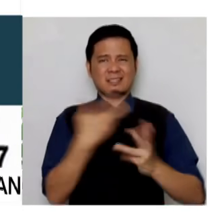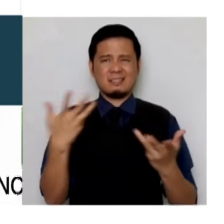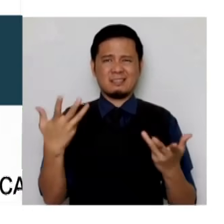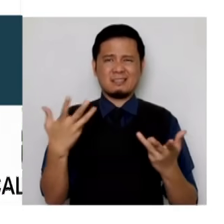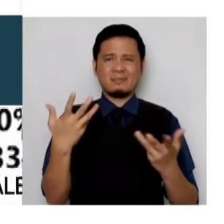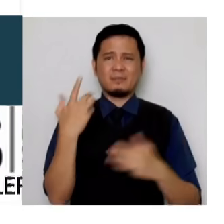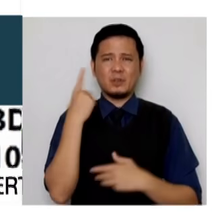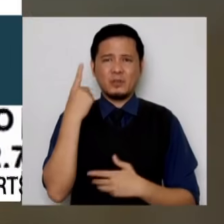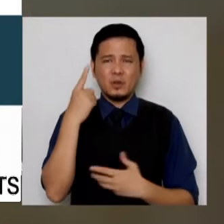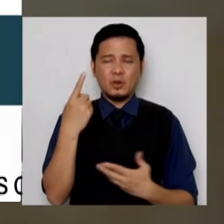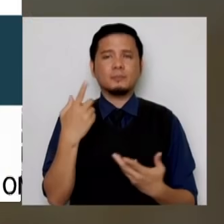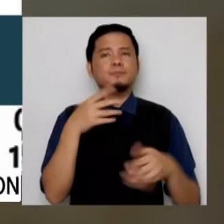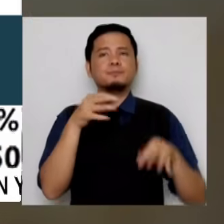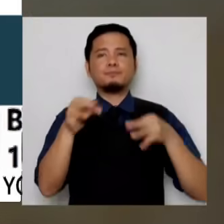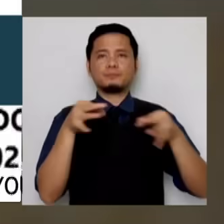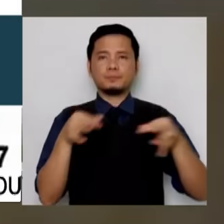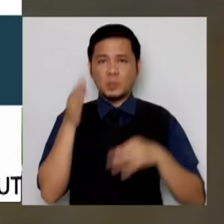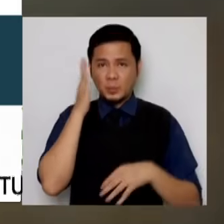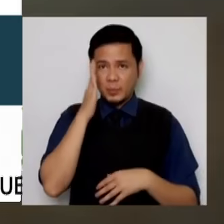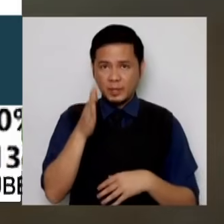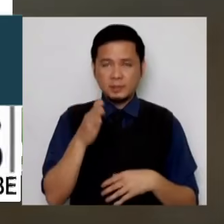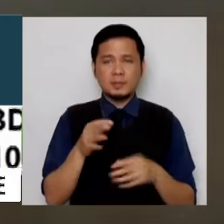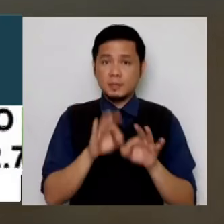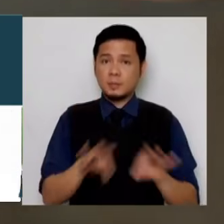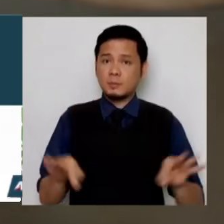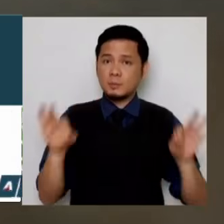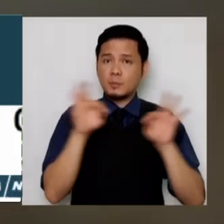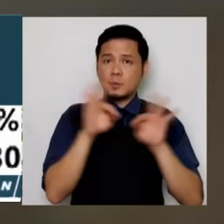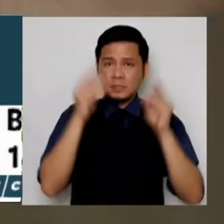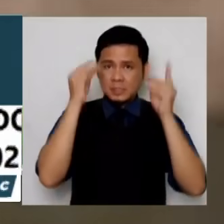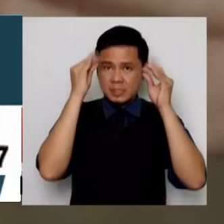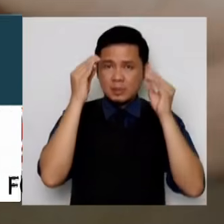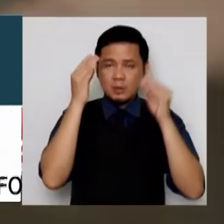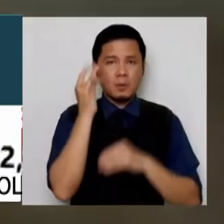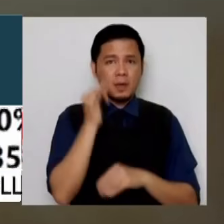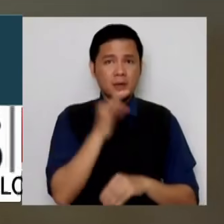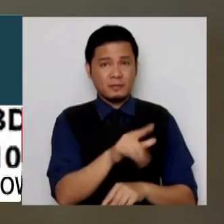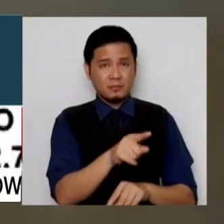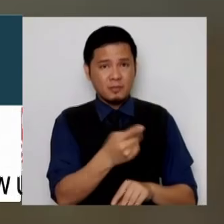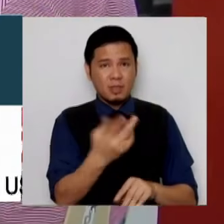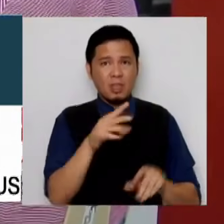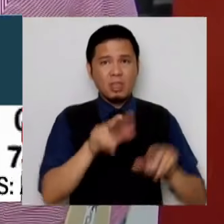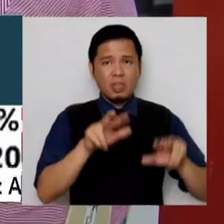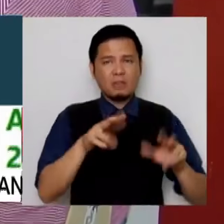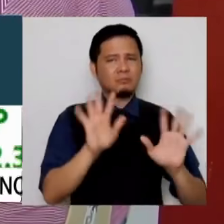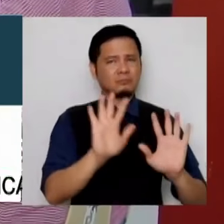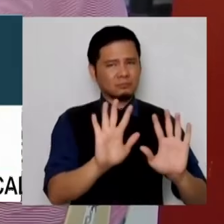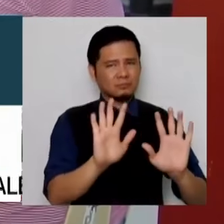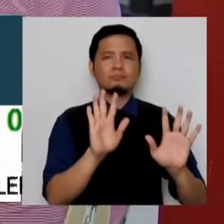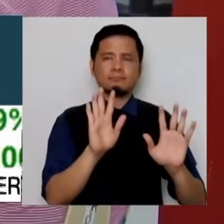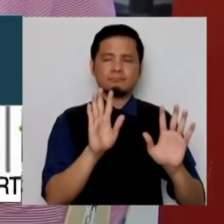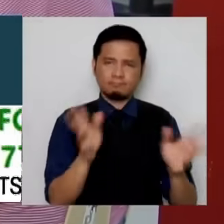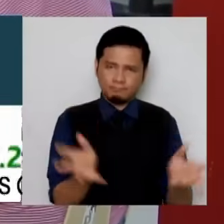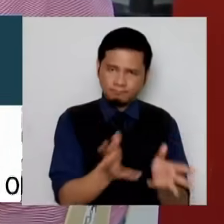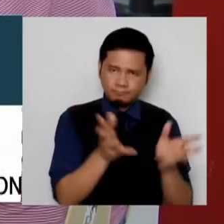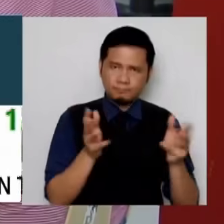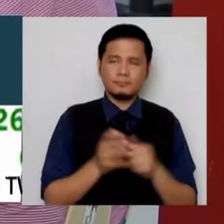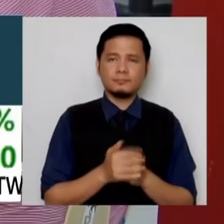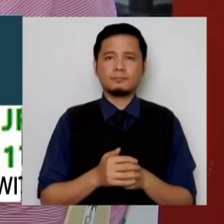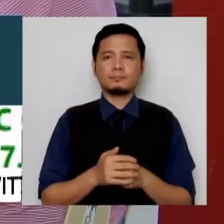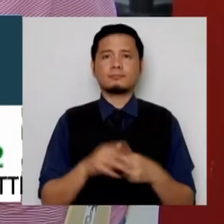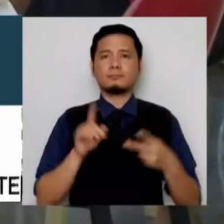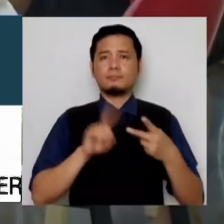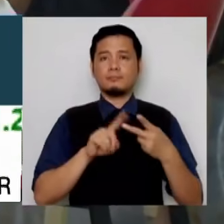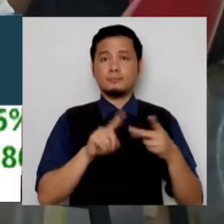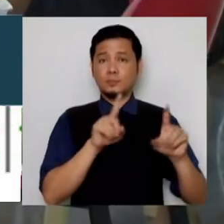kanila, no? Na sana ma-reconsider because hindi ito makakabuti. Okay. Ngayon, pagdating doon sa survey, sinabi